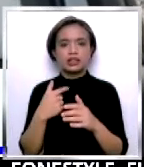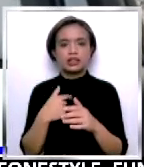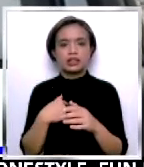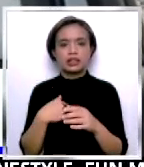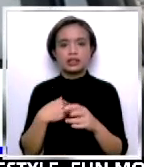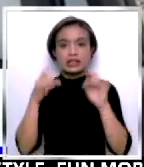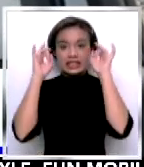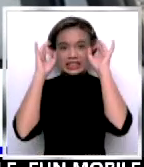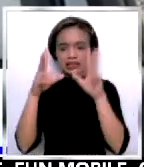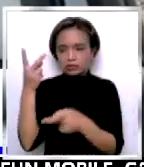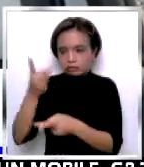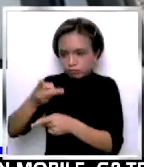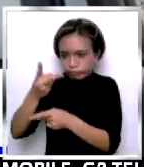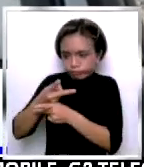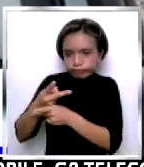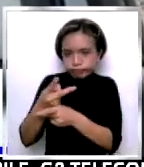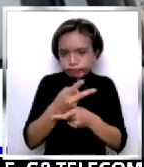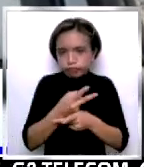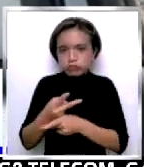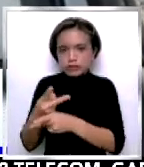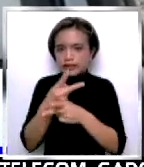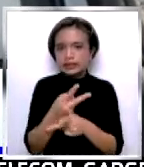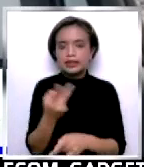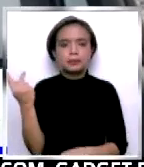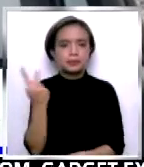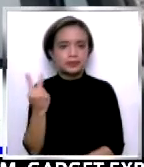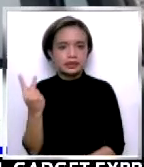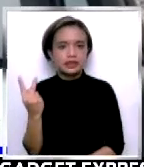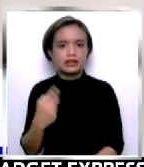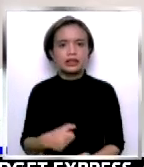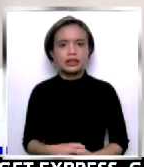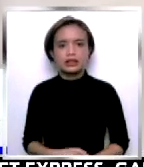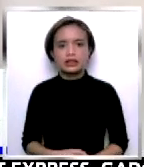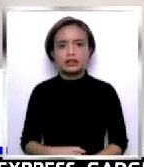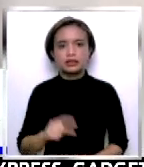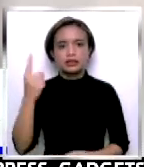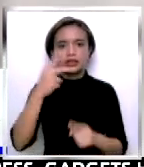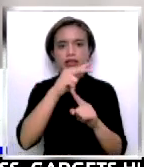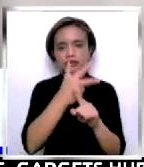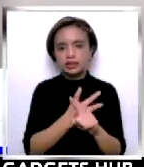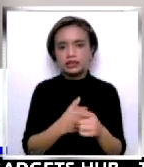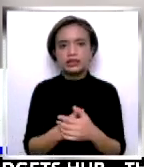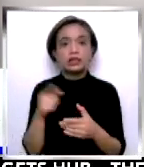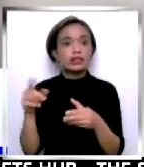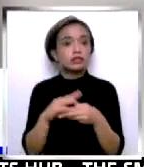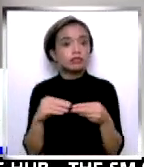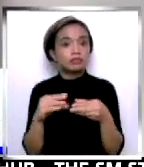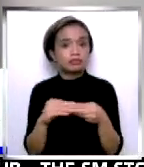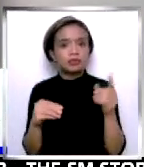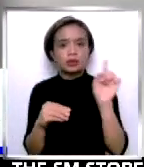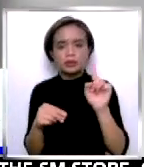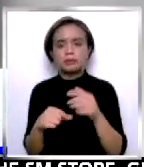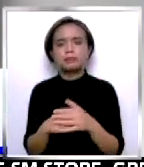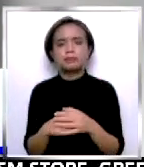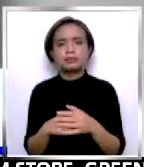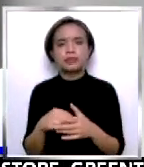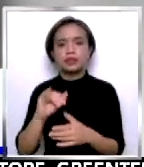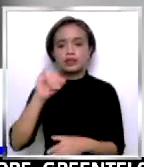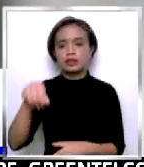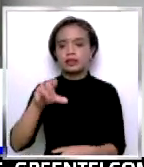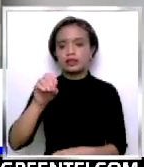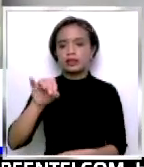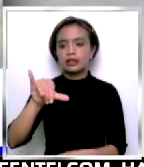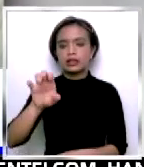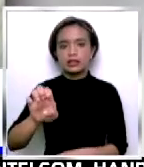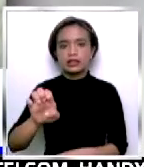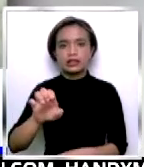yung namin dalawa yung first trimester, yung first 3 months niya. Kwento pa ni Juancho, idinaan ni Joy sa kakaibang paandara